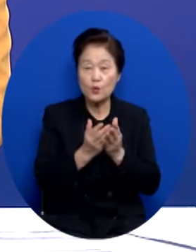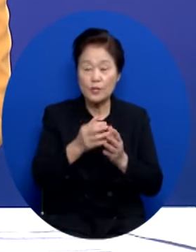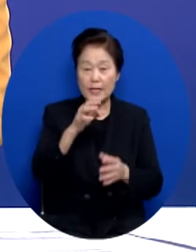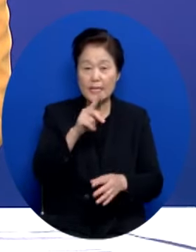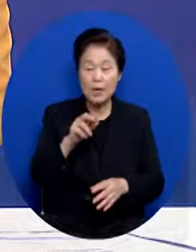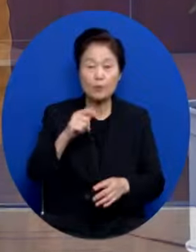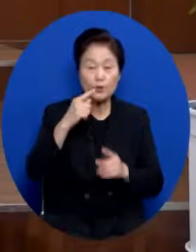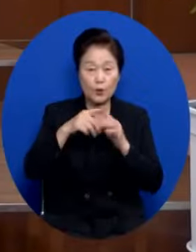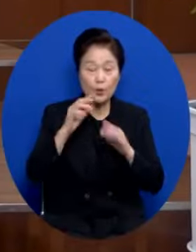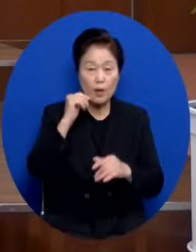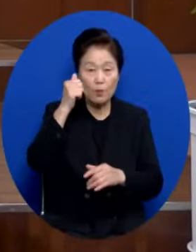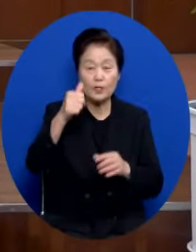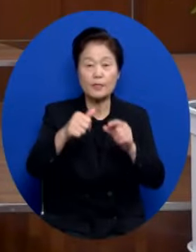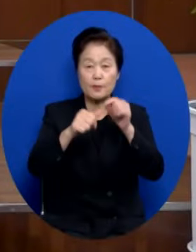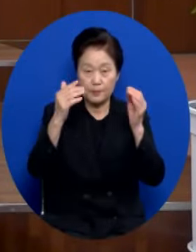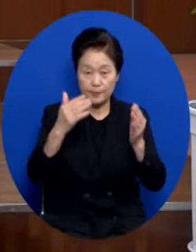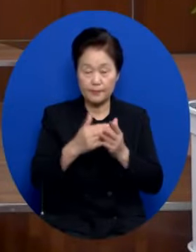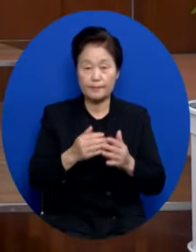선임했습니다.